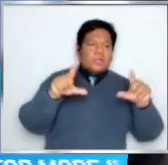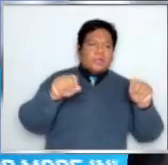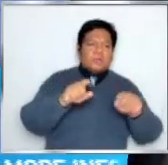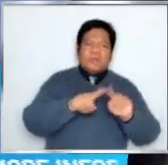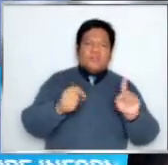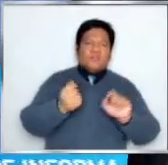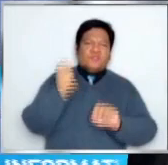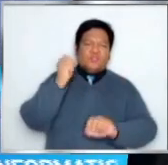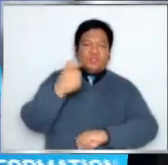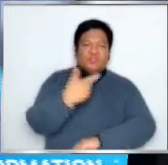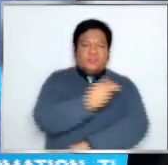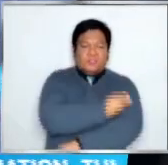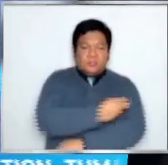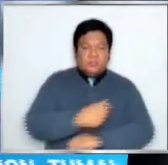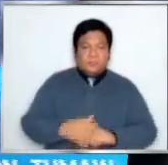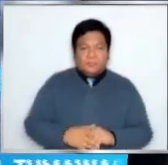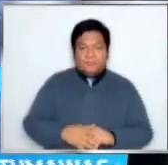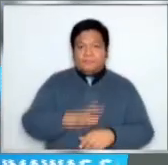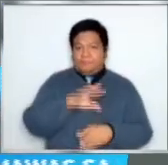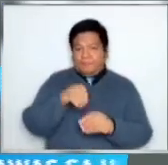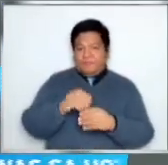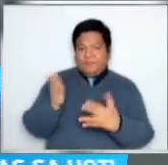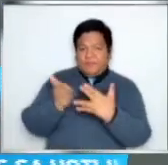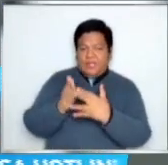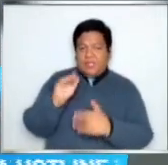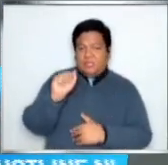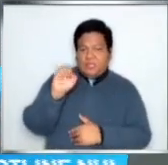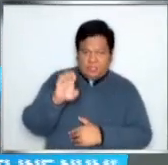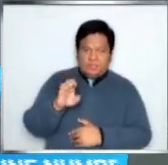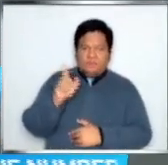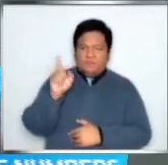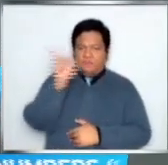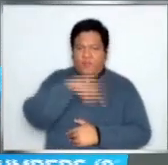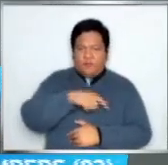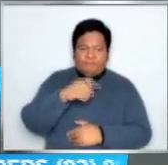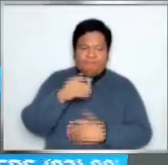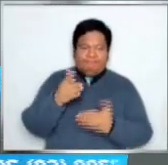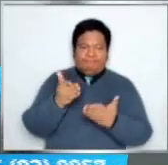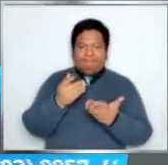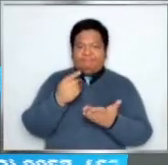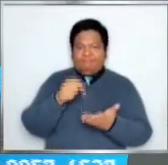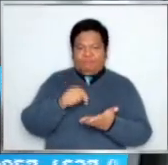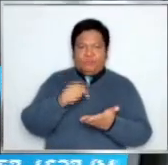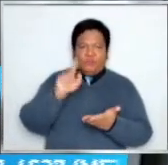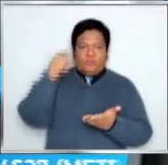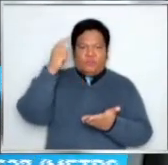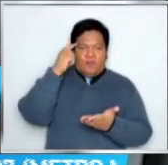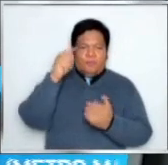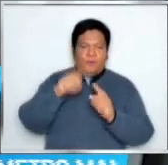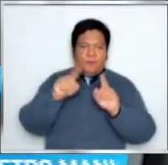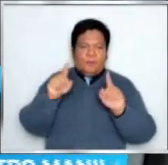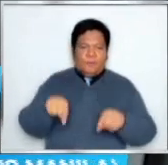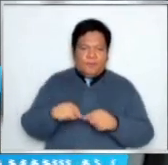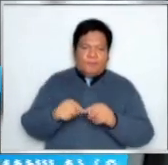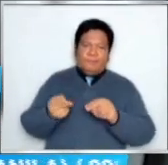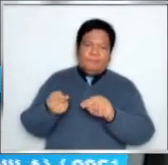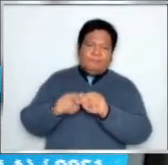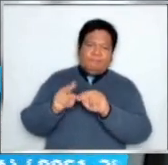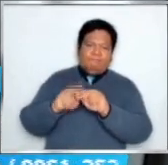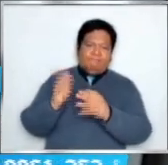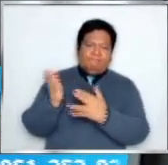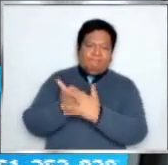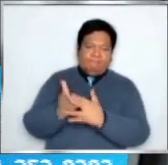ang kasong falsification of public document sa patong-patong na asuntong kakaharapin ng suspect. Ikinatuwa ng DOH